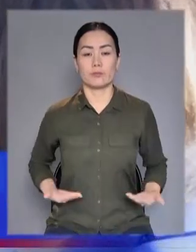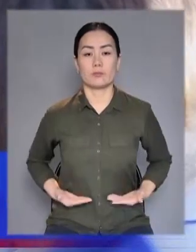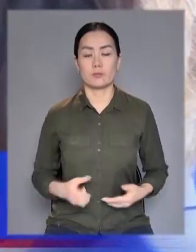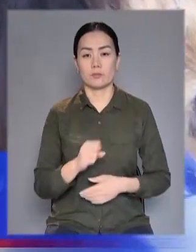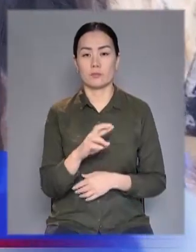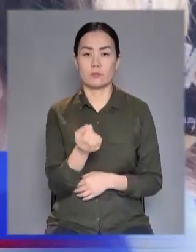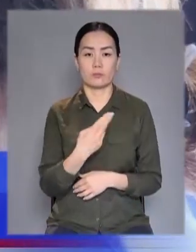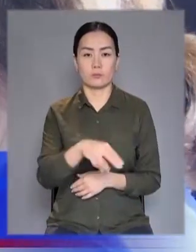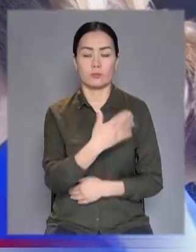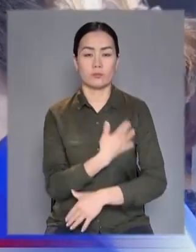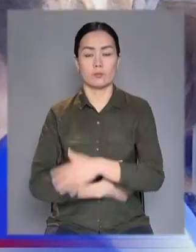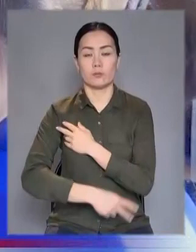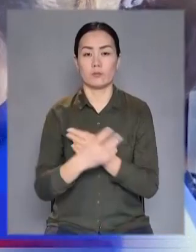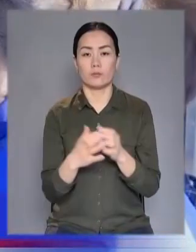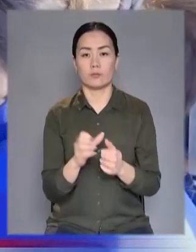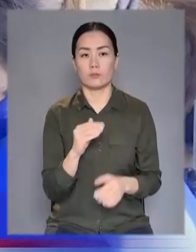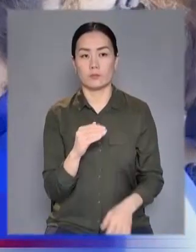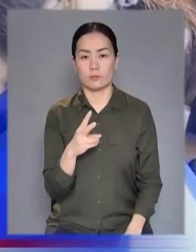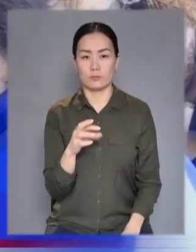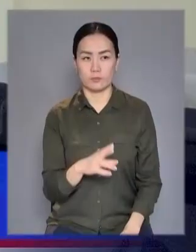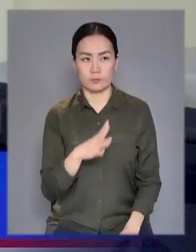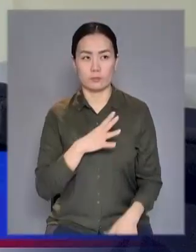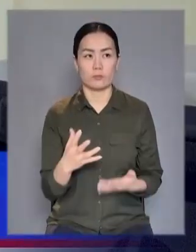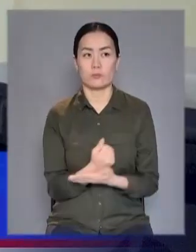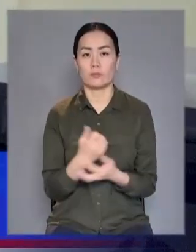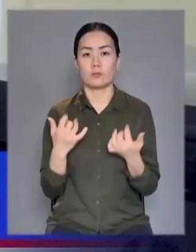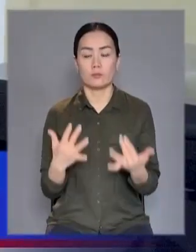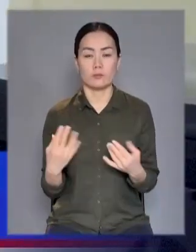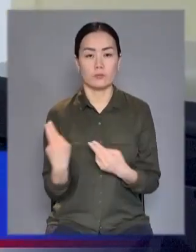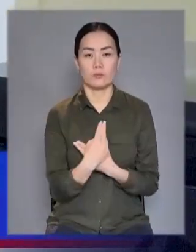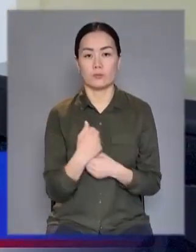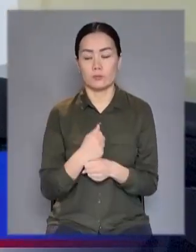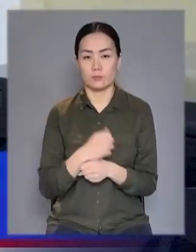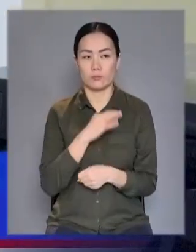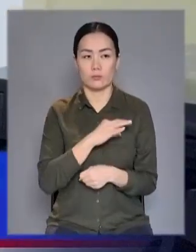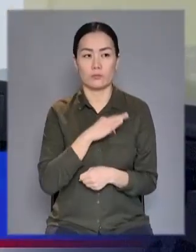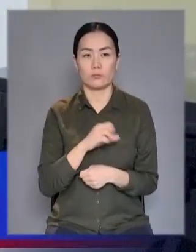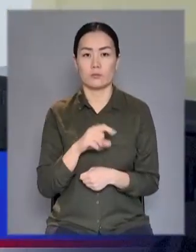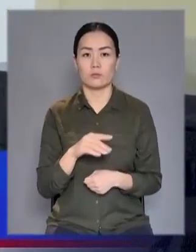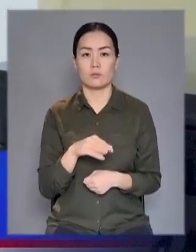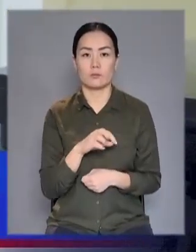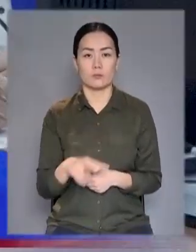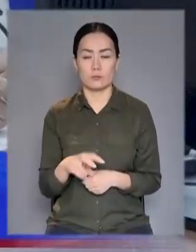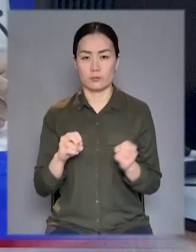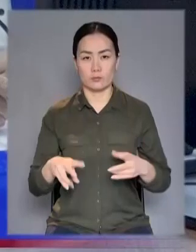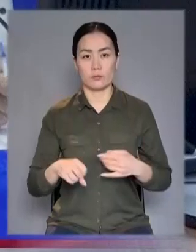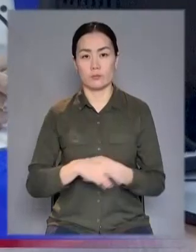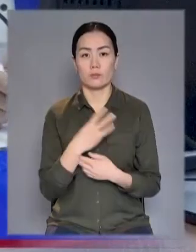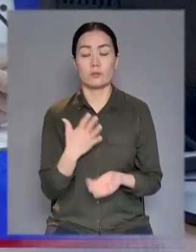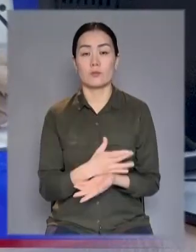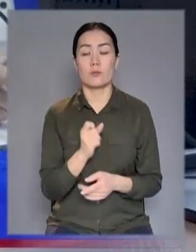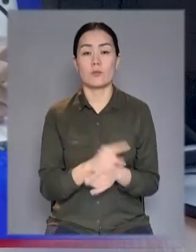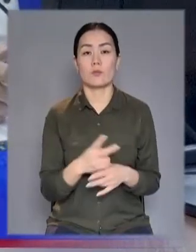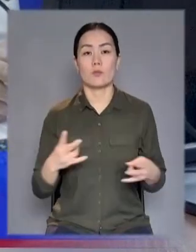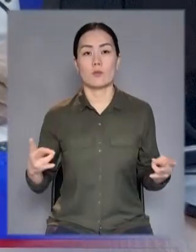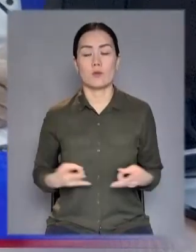Жительница села Махамбет, инвалид второй группы Жания Шауменова, получает необходимое оборудование, используя портал социальных услуг. Для